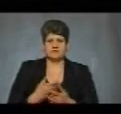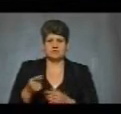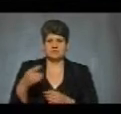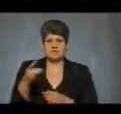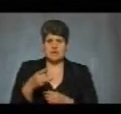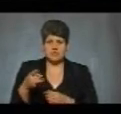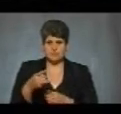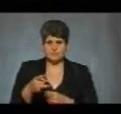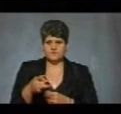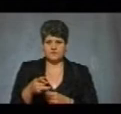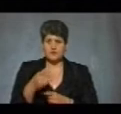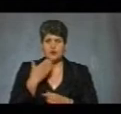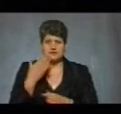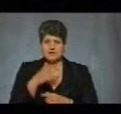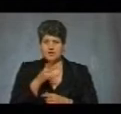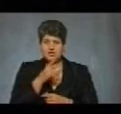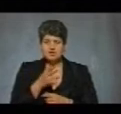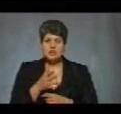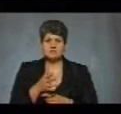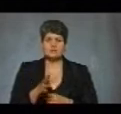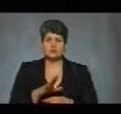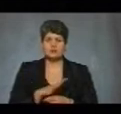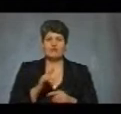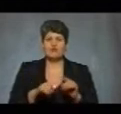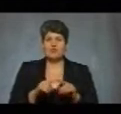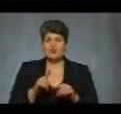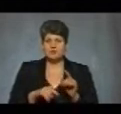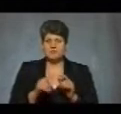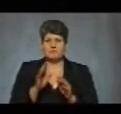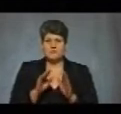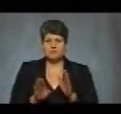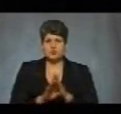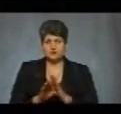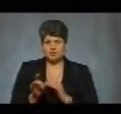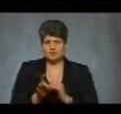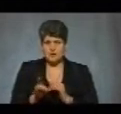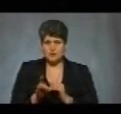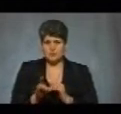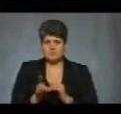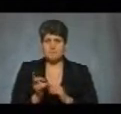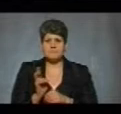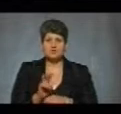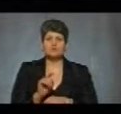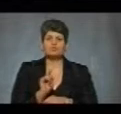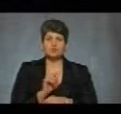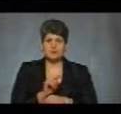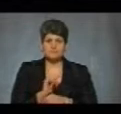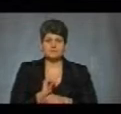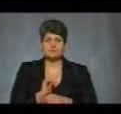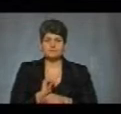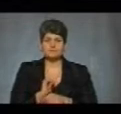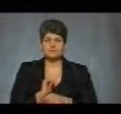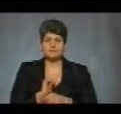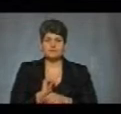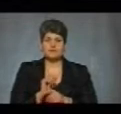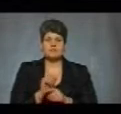і останній час він перебував в родичів у Підволочиському районі, прийшов туди за